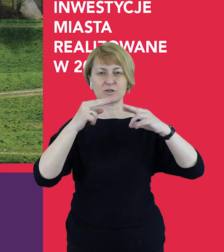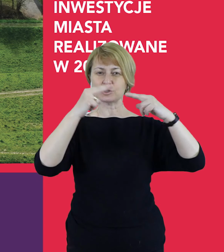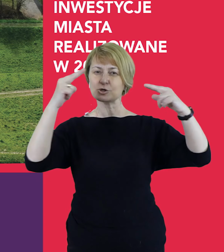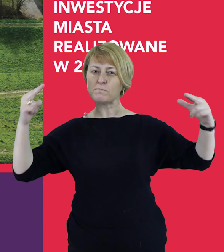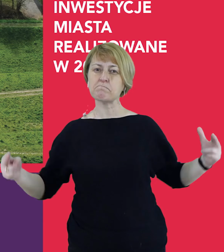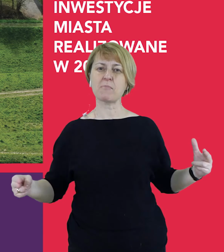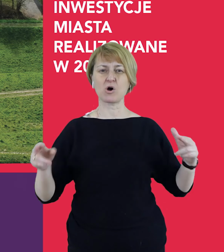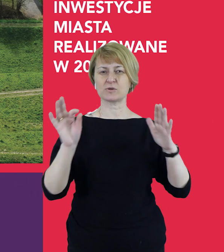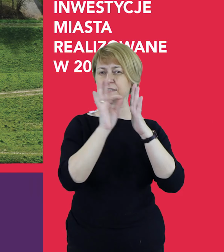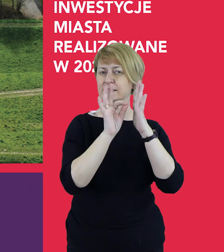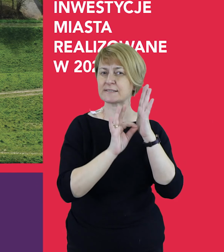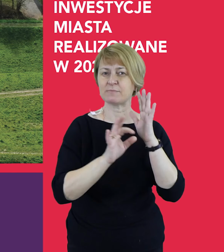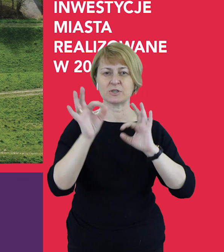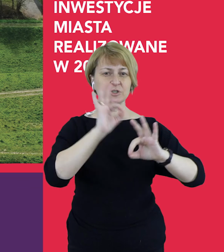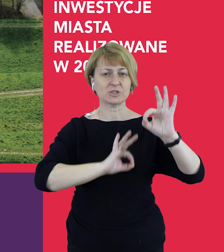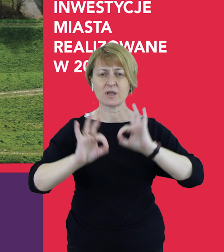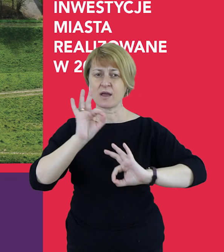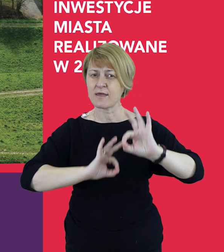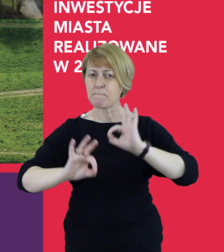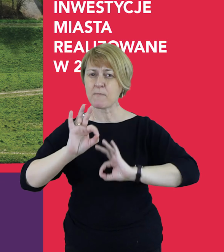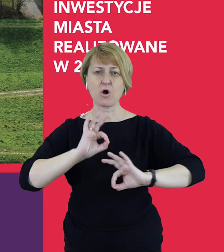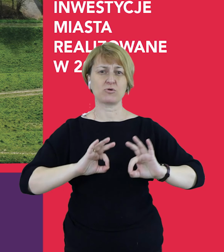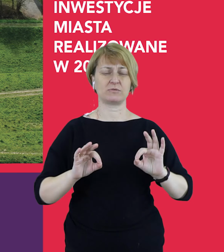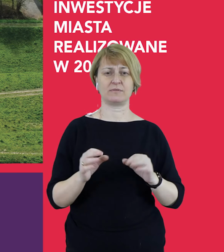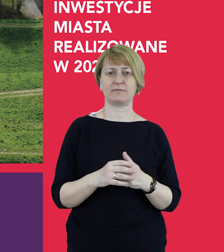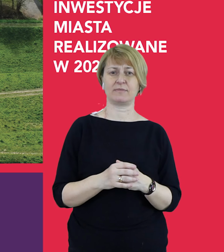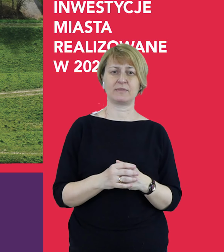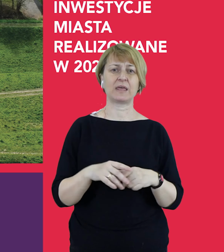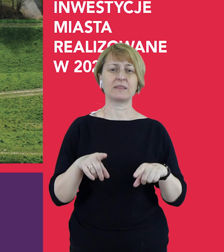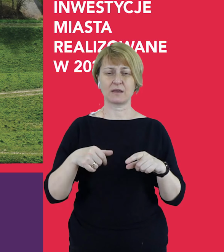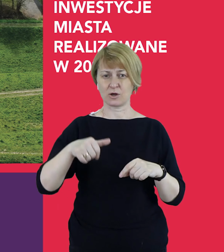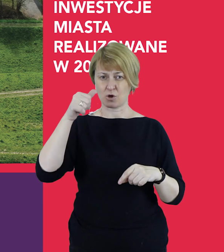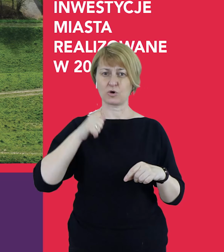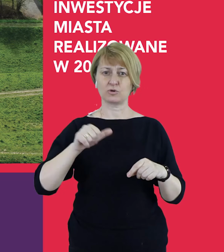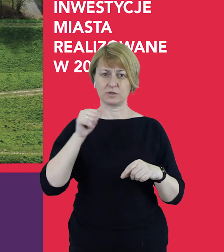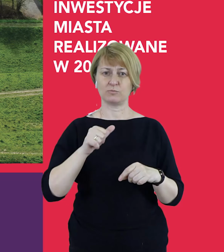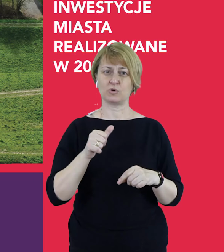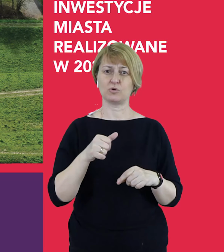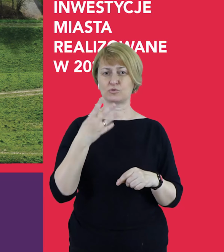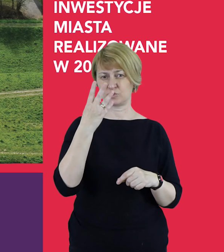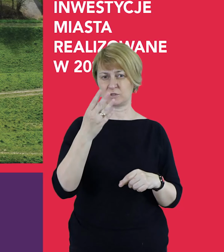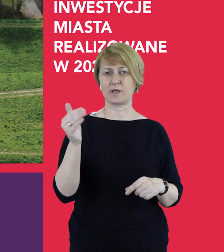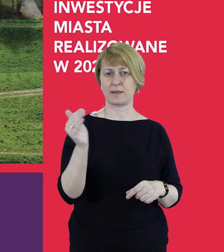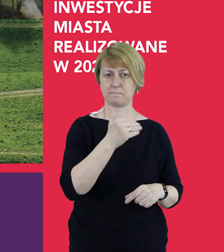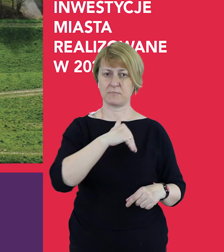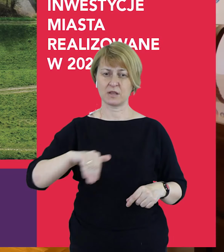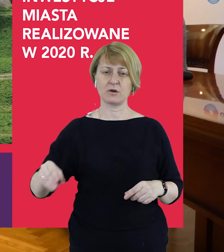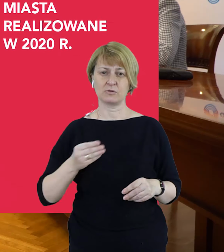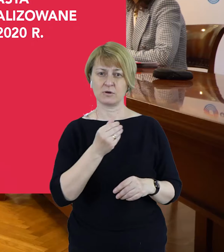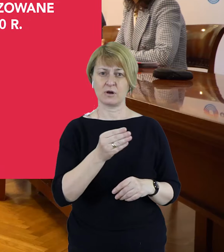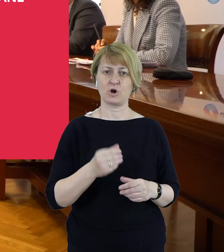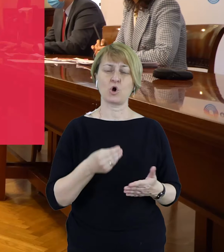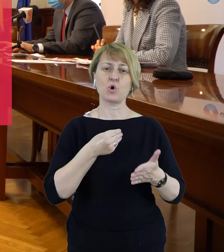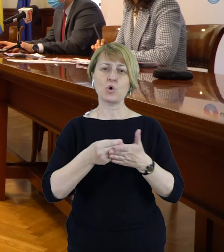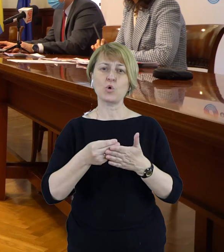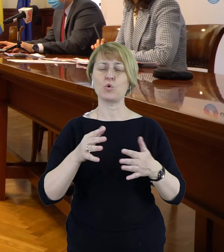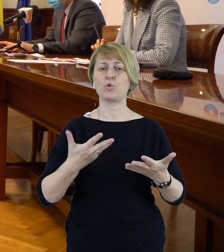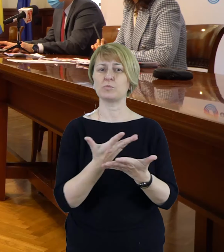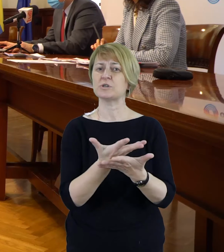Największy most w Opolu systematycznie podlega różnym naprawom. W tym wypadku również w zeszłym roku zrealizowano wydatki na poziomie prawie 4